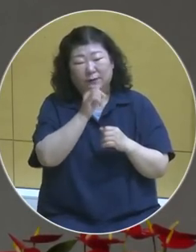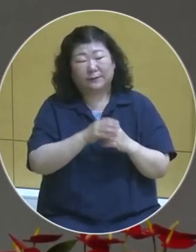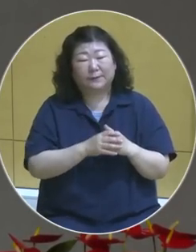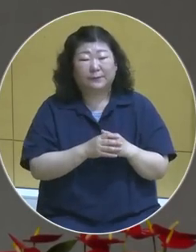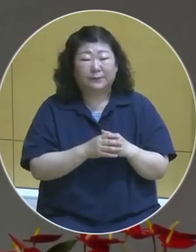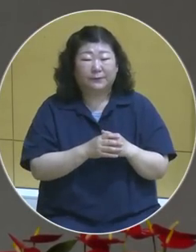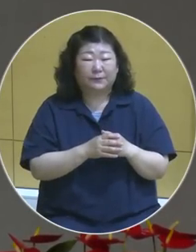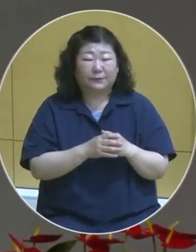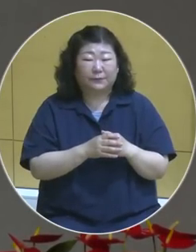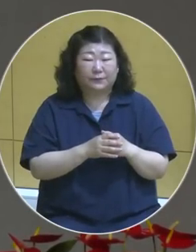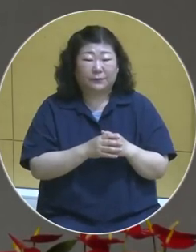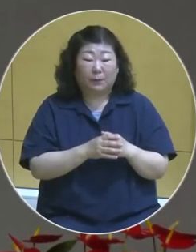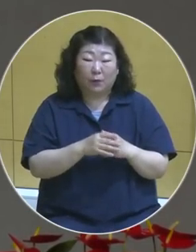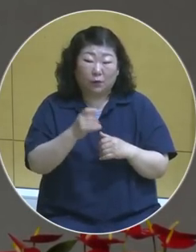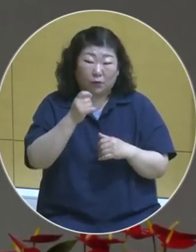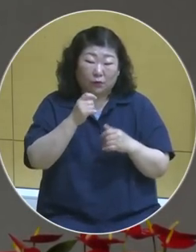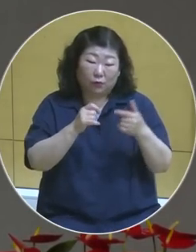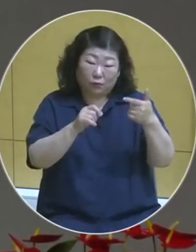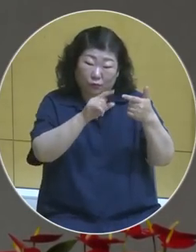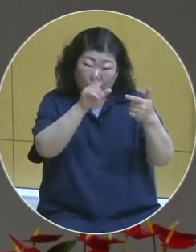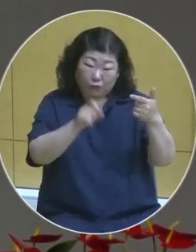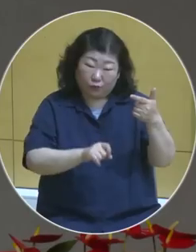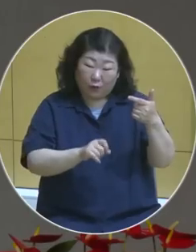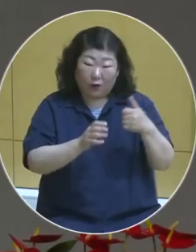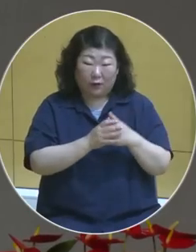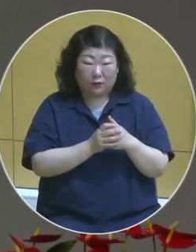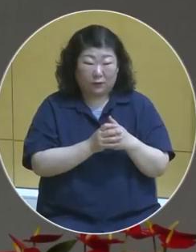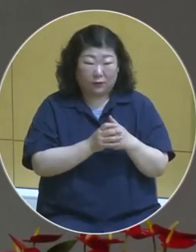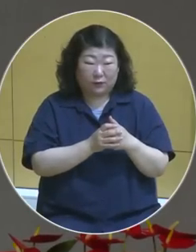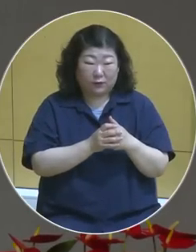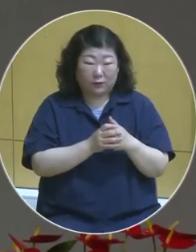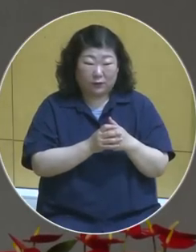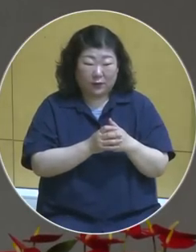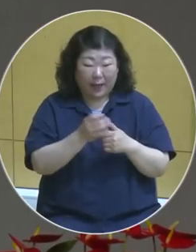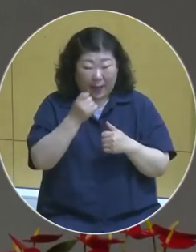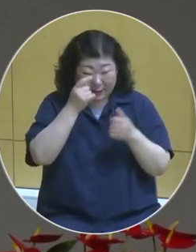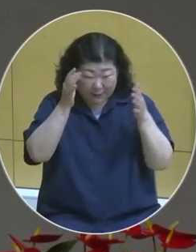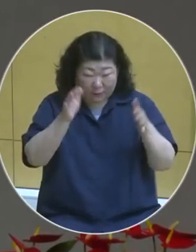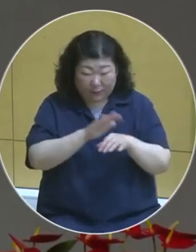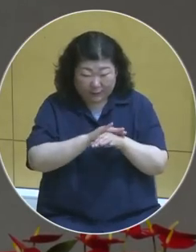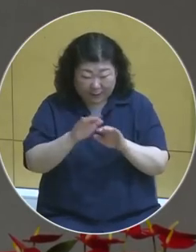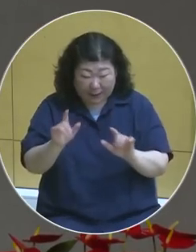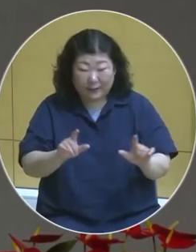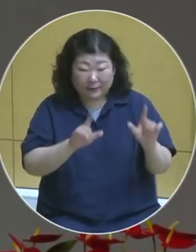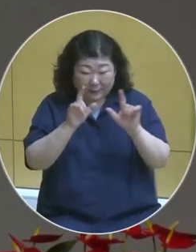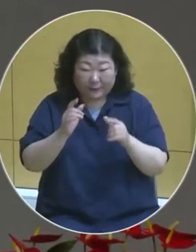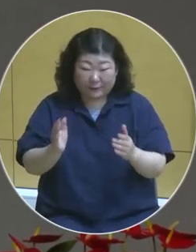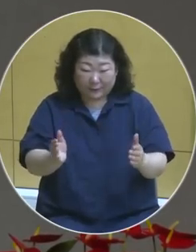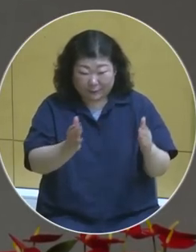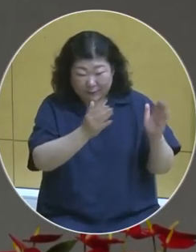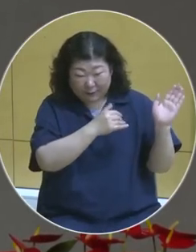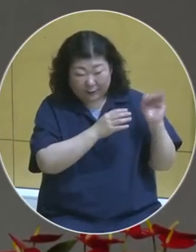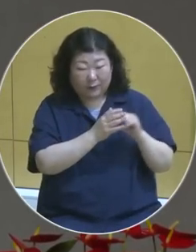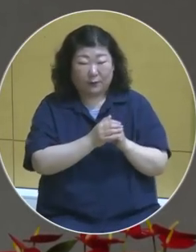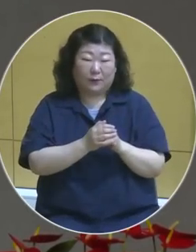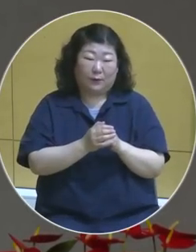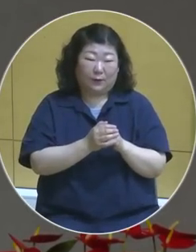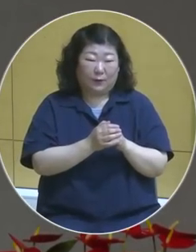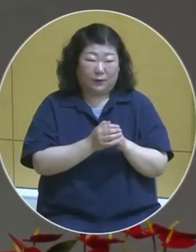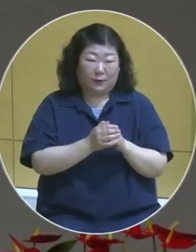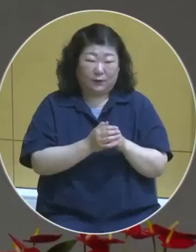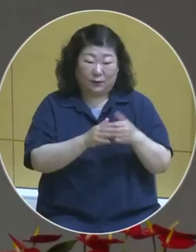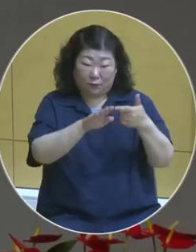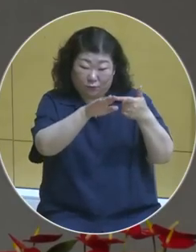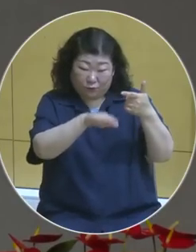무엇보다도 6월 한 달 또 6월까지 잘 보내고 이제 2023년 후반기가 더